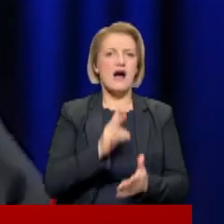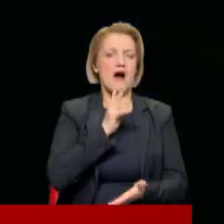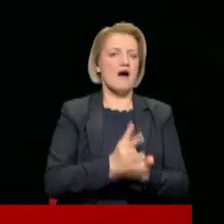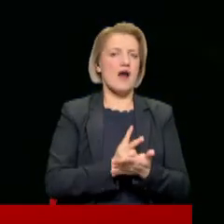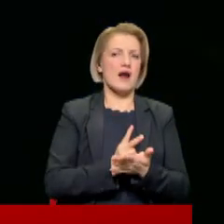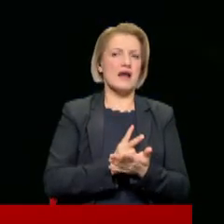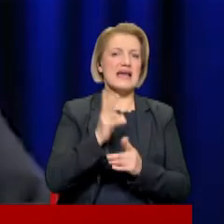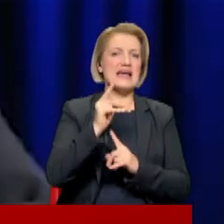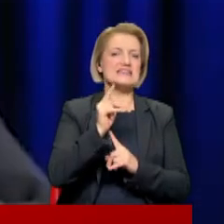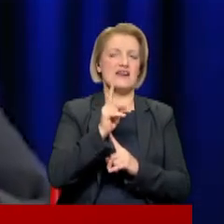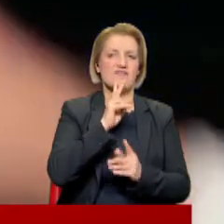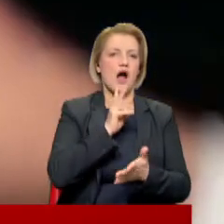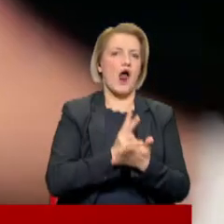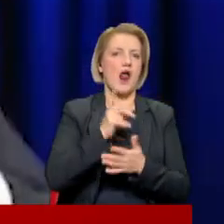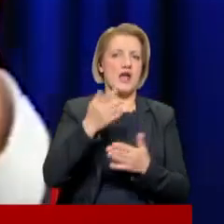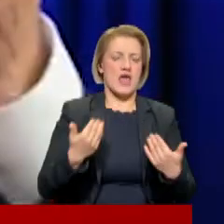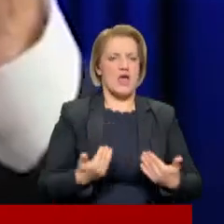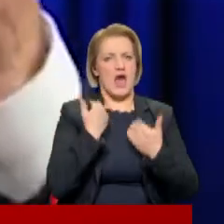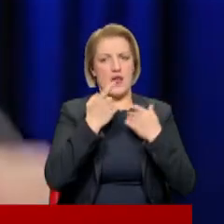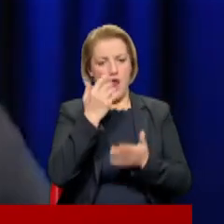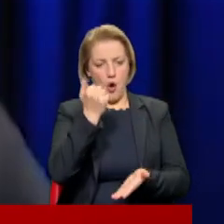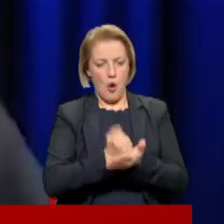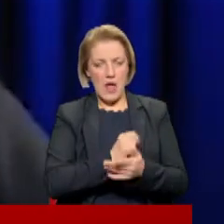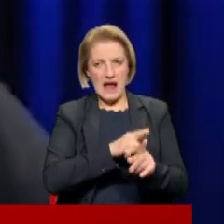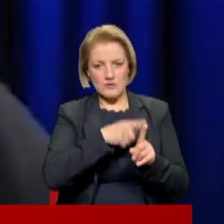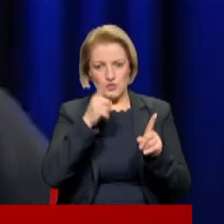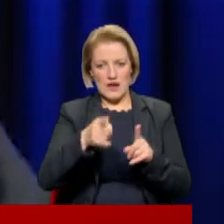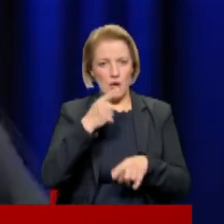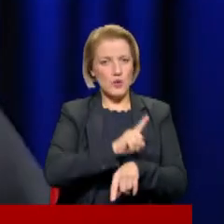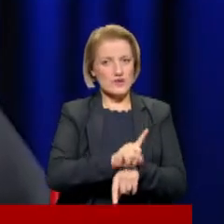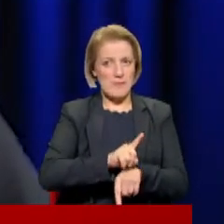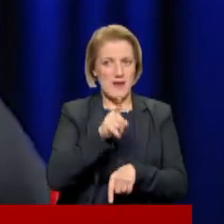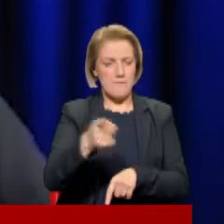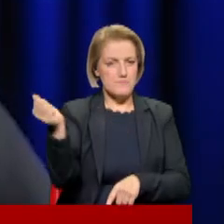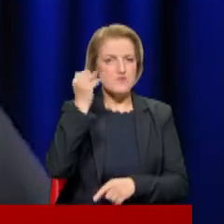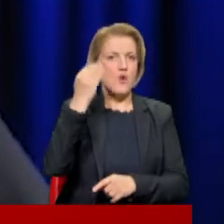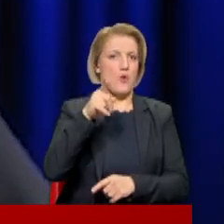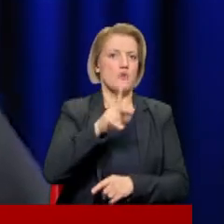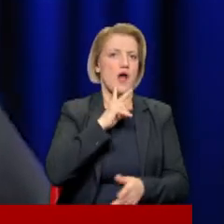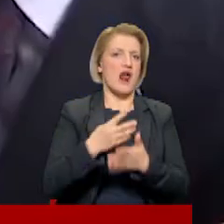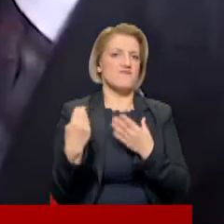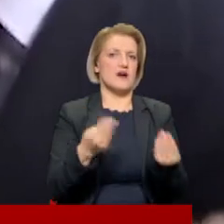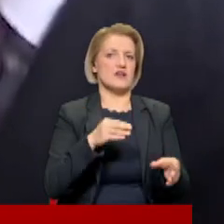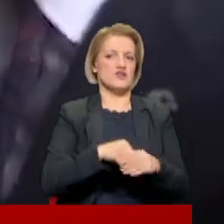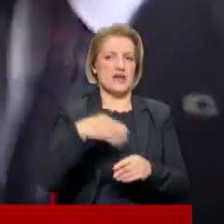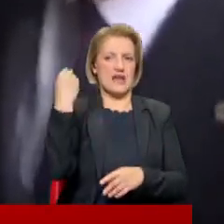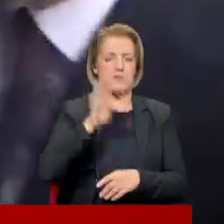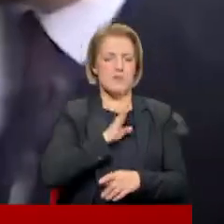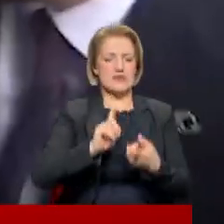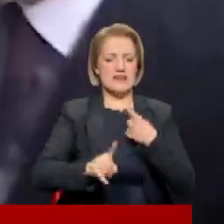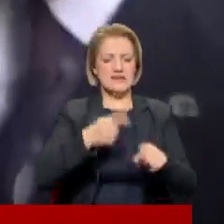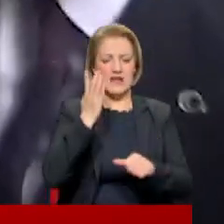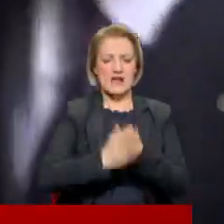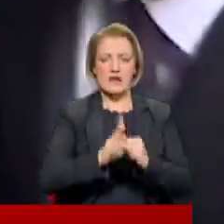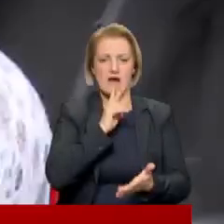adaylığa engel değil ad geliyoruz yargıtayın ona yaşamasına kadar öyle bir süreç yürür ki pişman olurlar bu kararı verdikler İmamoğlu siyasi